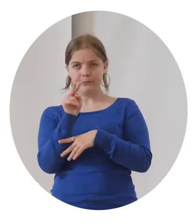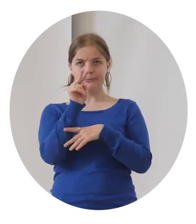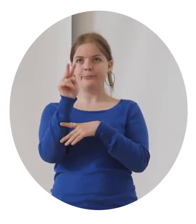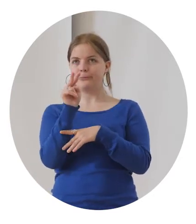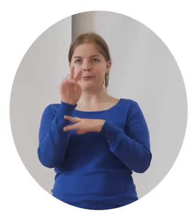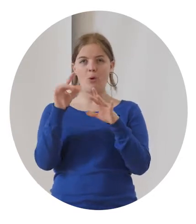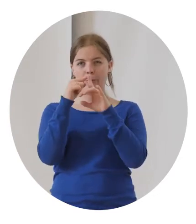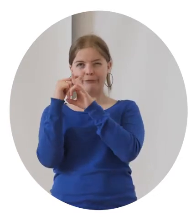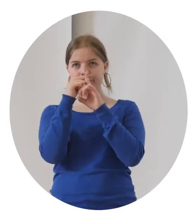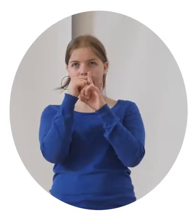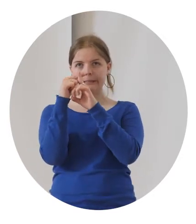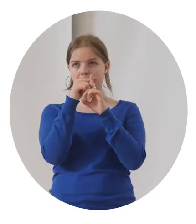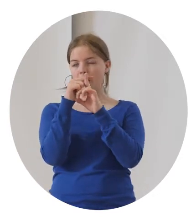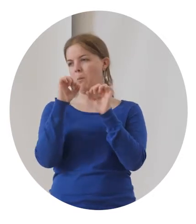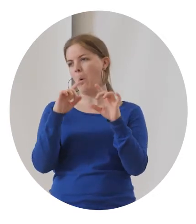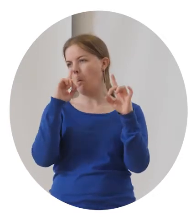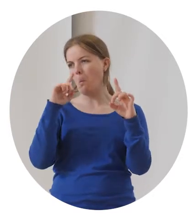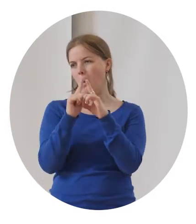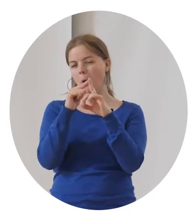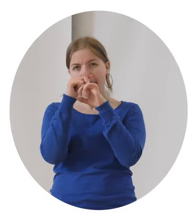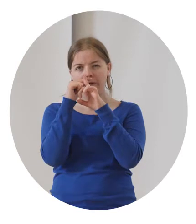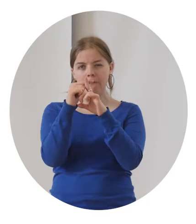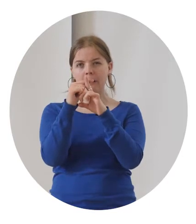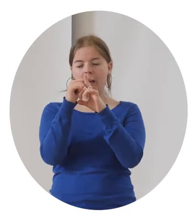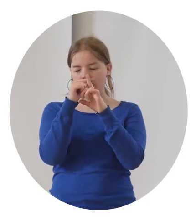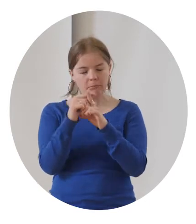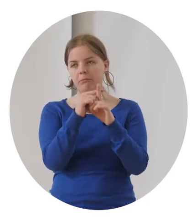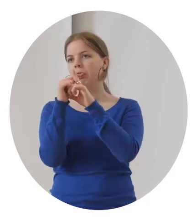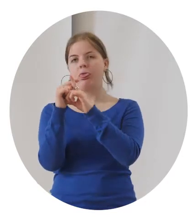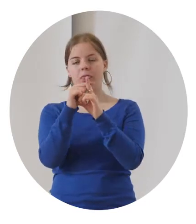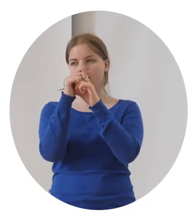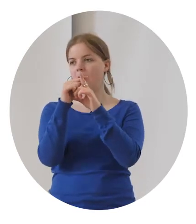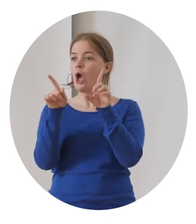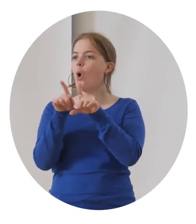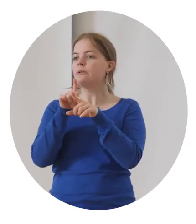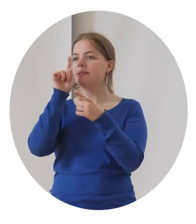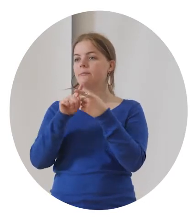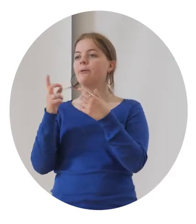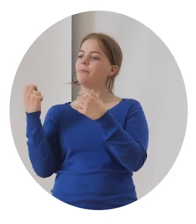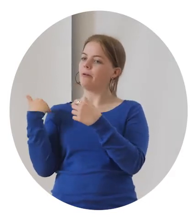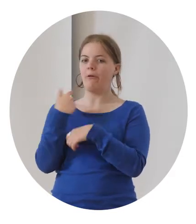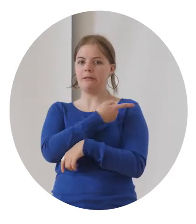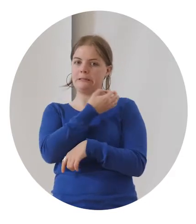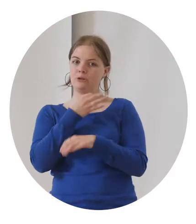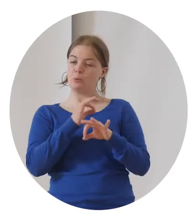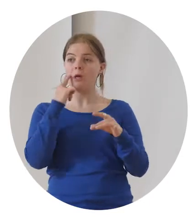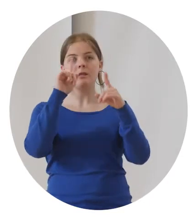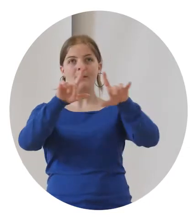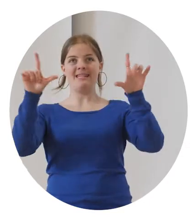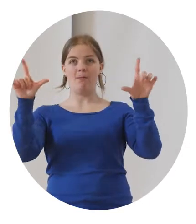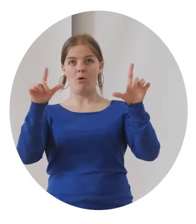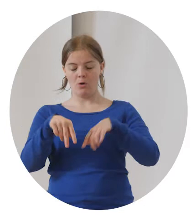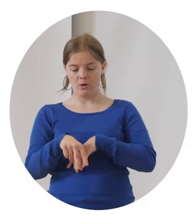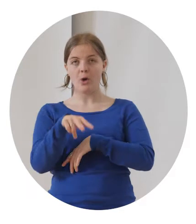la fixation visuelle qui est de courte durée, et comme disait Sylvie tout à l'heure, de regarder ce qu'il y a au tableau, puis ensuite de baisser la tête